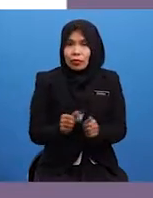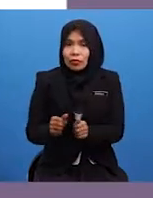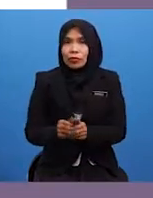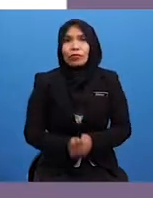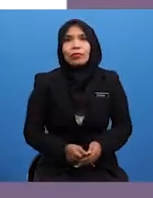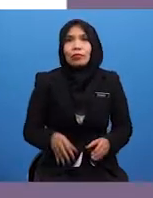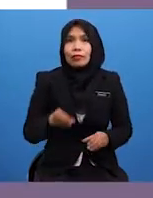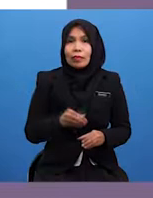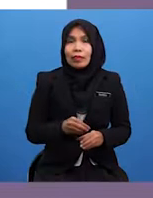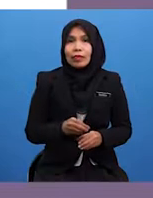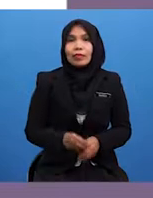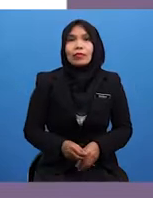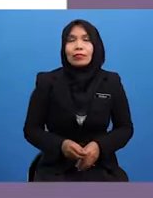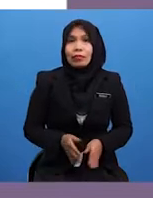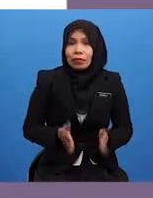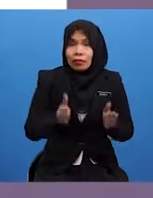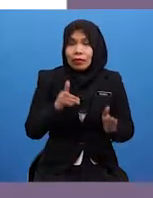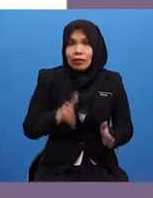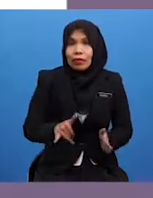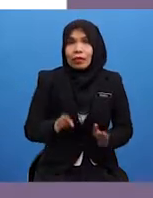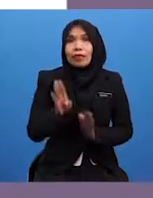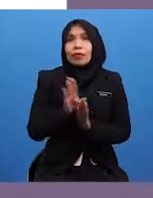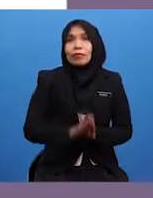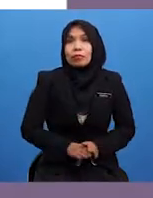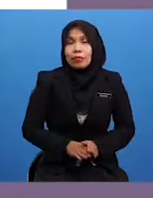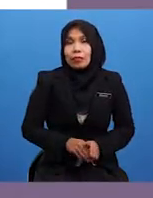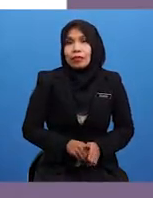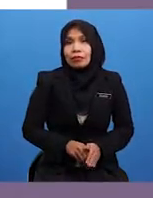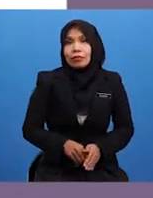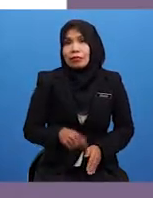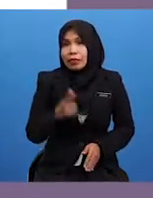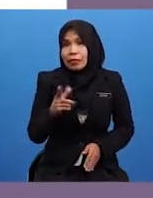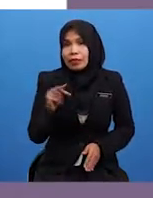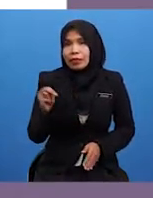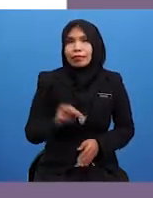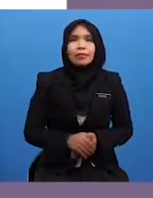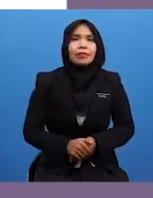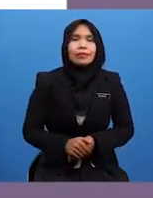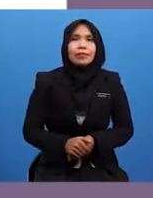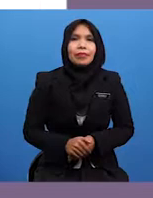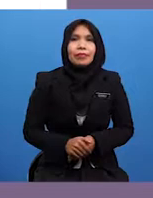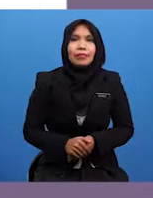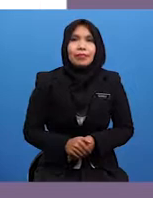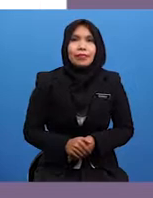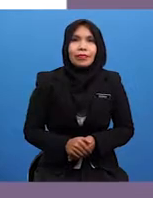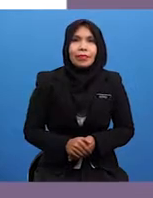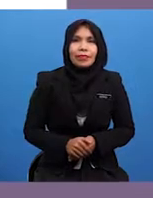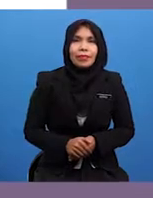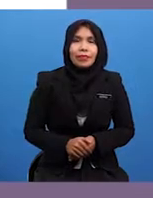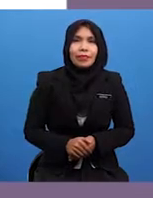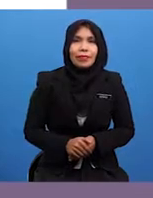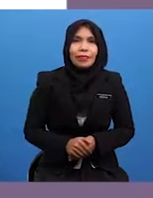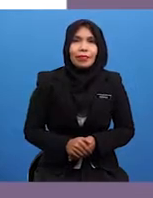berasingan. Mentol-mentol ini boleh dikawal oleh suisnya yang tersendiri dalam laluan